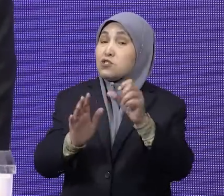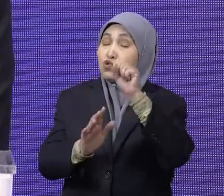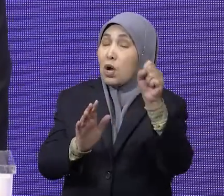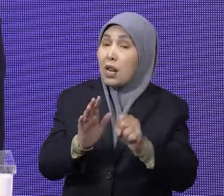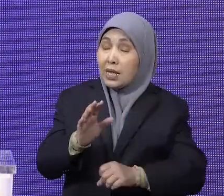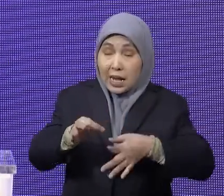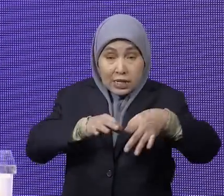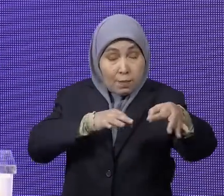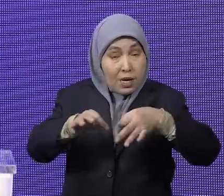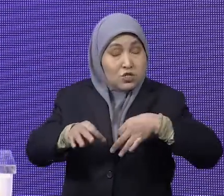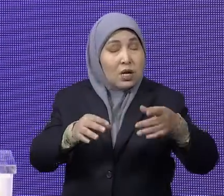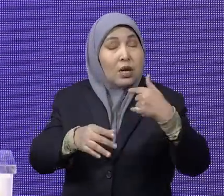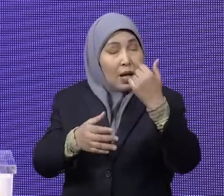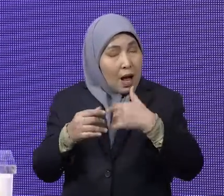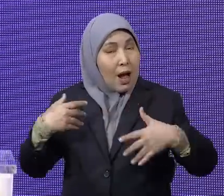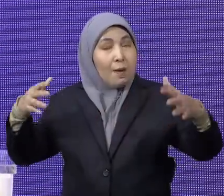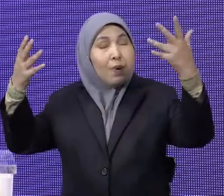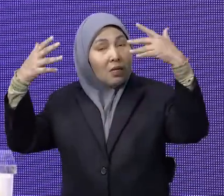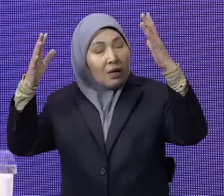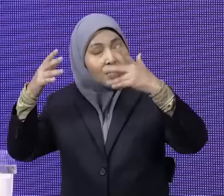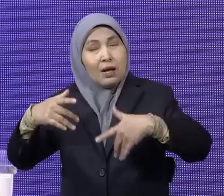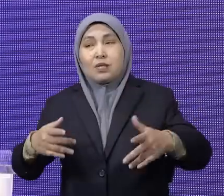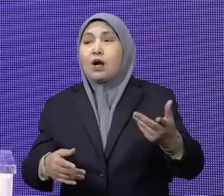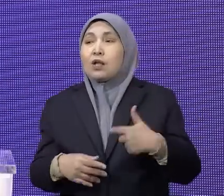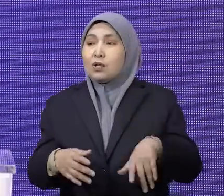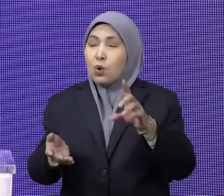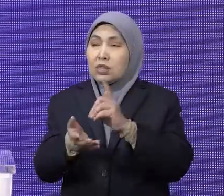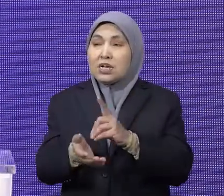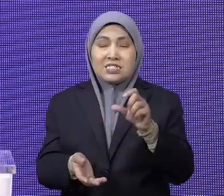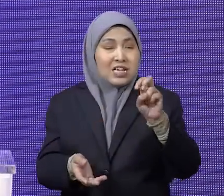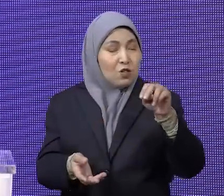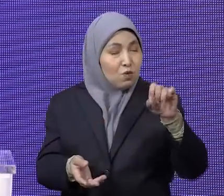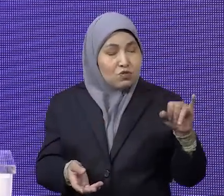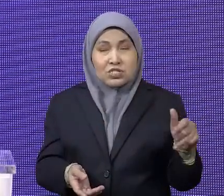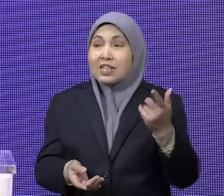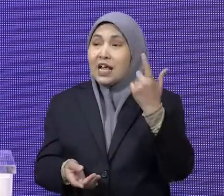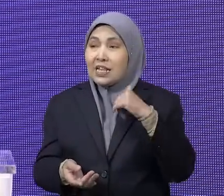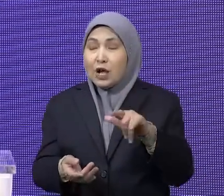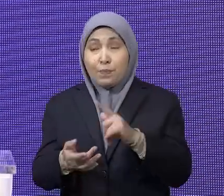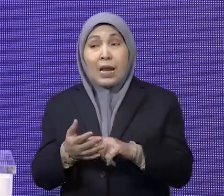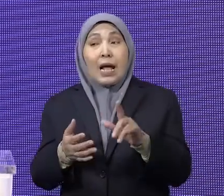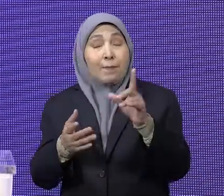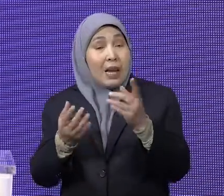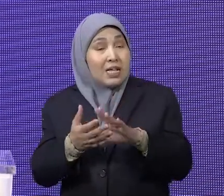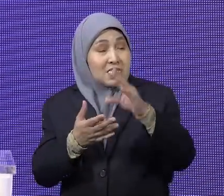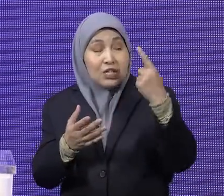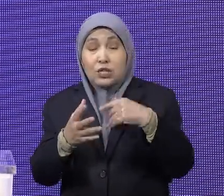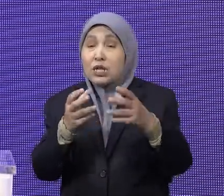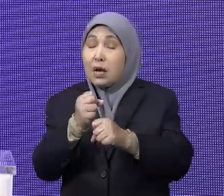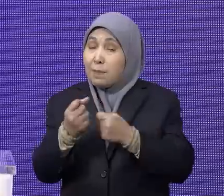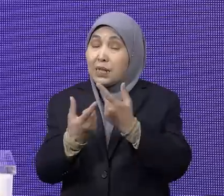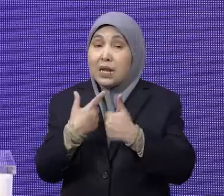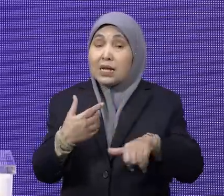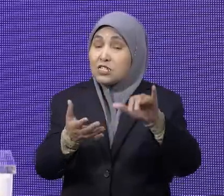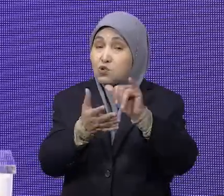yang akan dikupas dengan begitu hebat oleh yang berbahagia Al-Fadhil Dr. Sanusi Aziz sebentar tadi, di mana pelajaran yang kita dapatkan